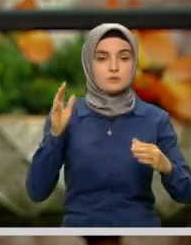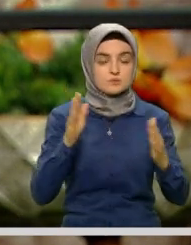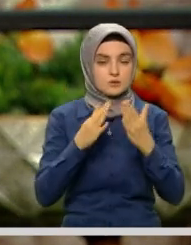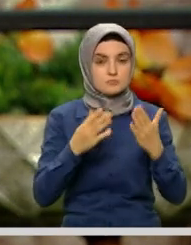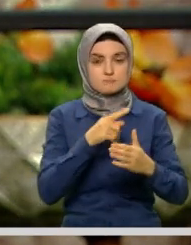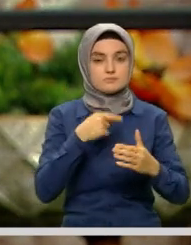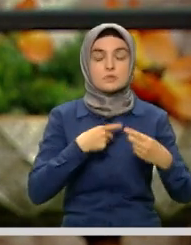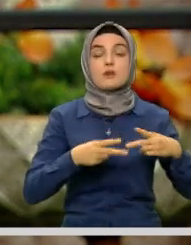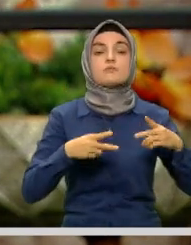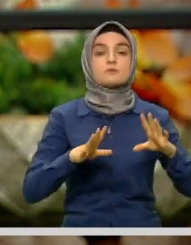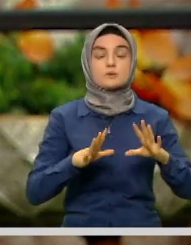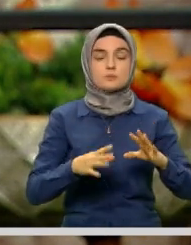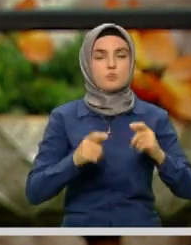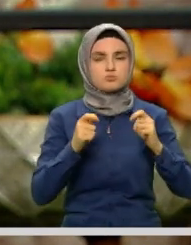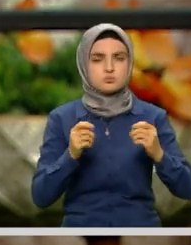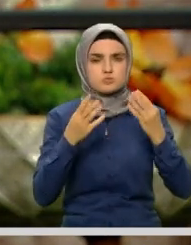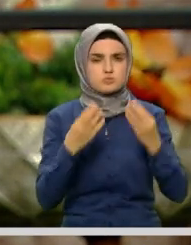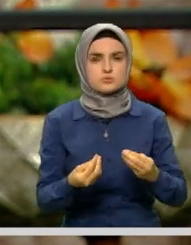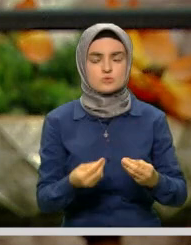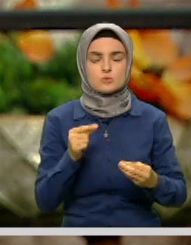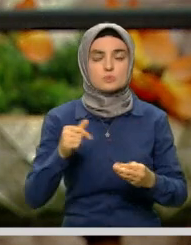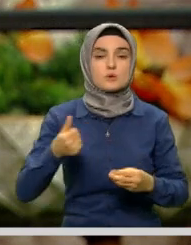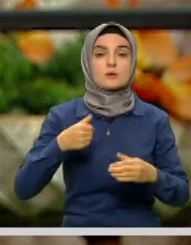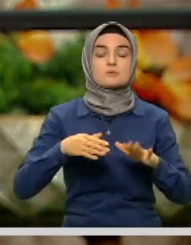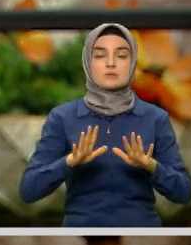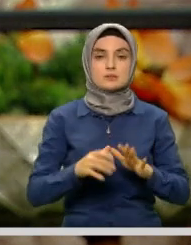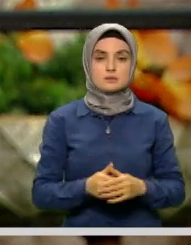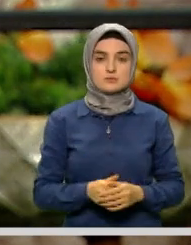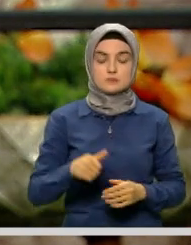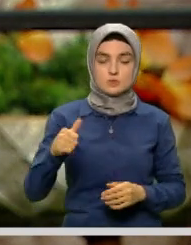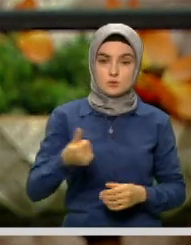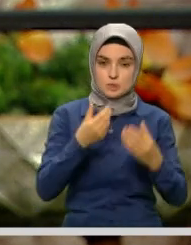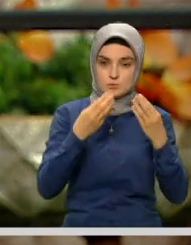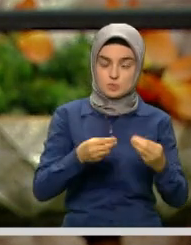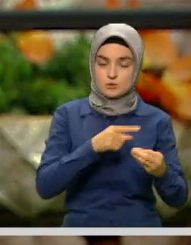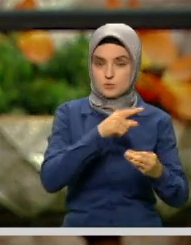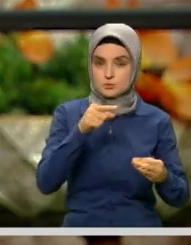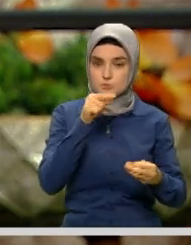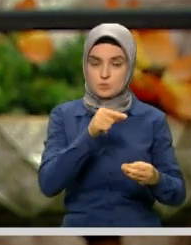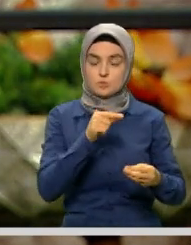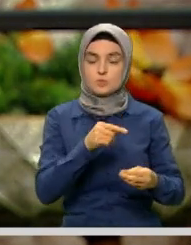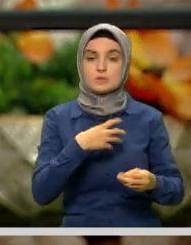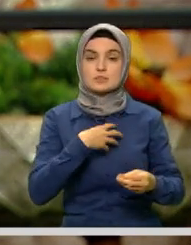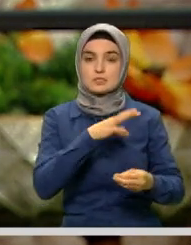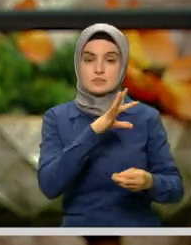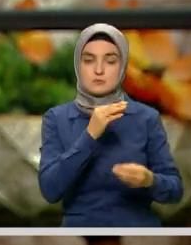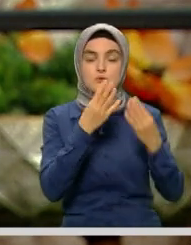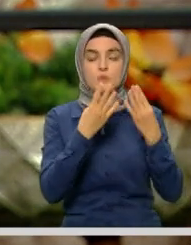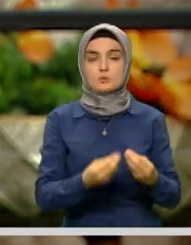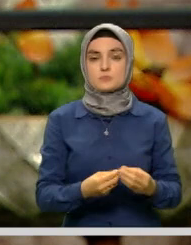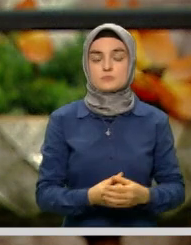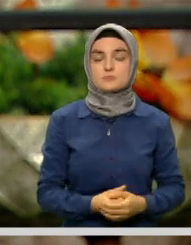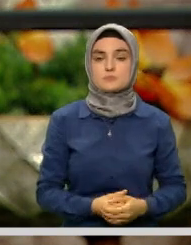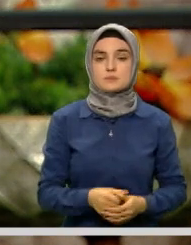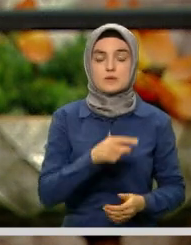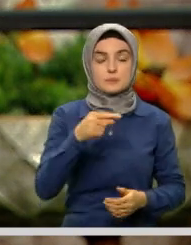taraf işi zorlaştırsın, yokuşa sürsün. Yani bu önemli değil. Önemli olan bizim orada o iradeyi gösterebilmemiz. Yani